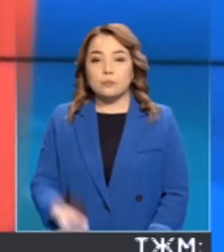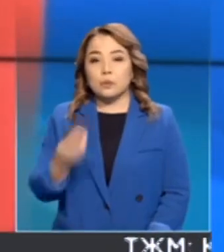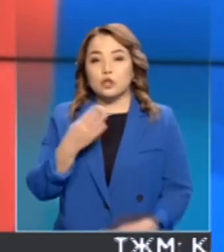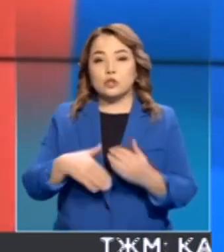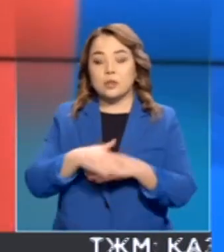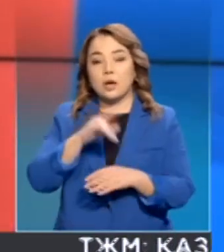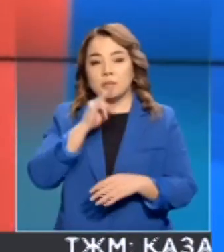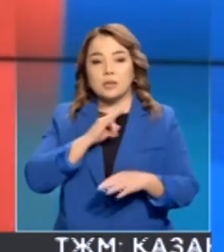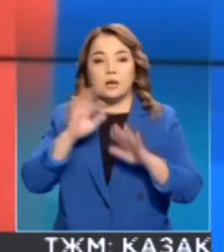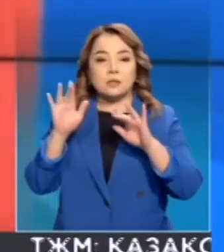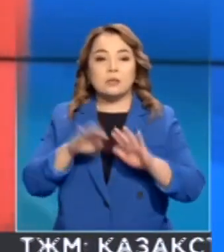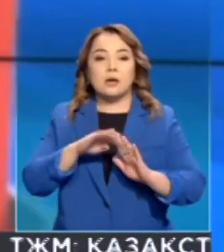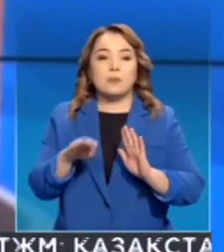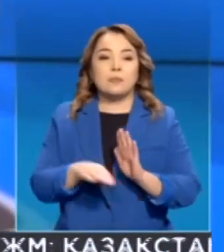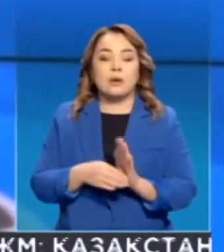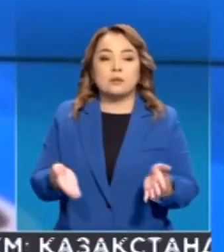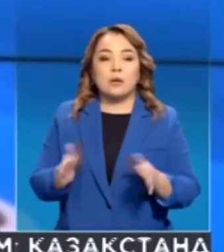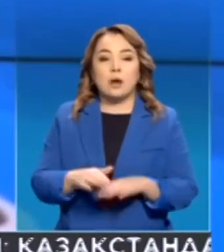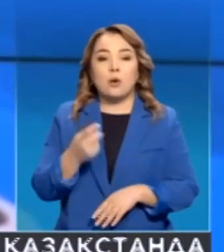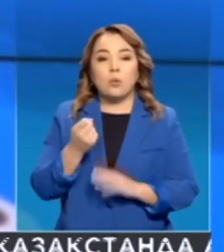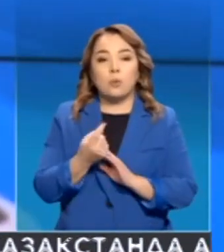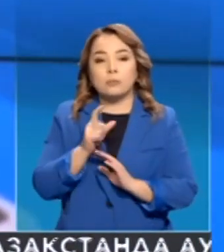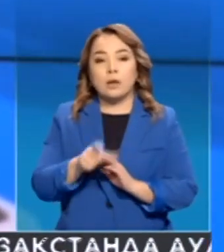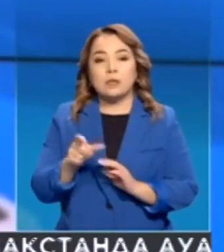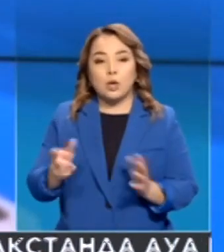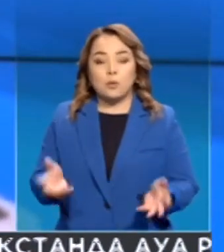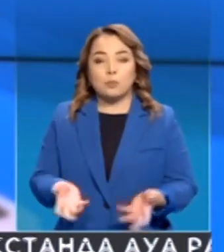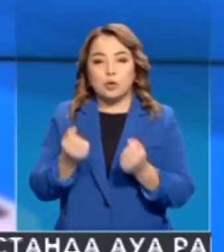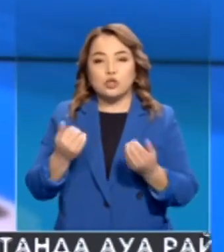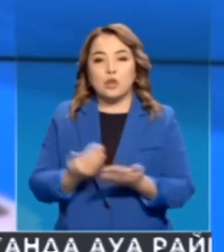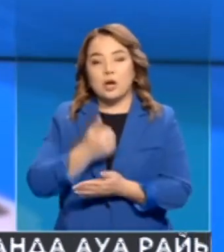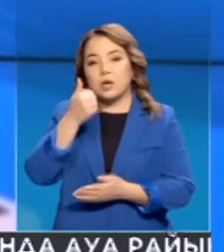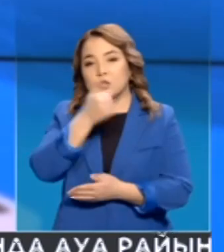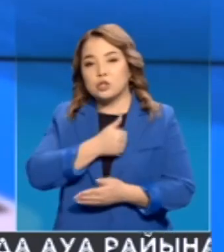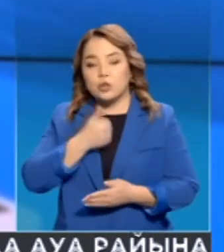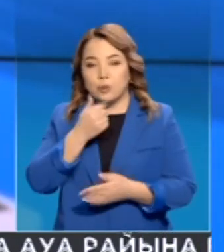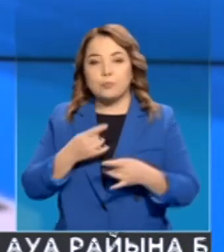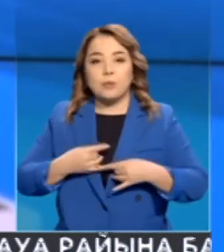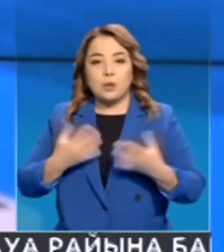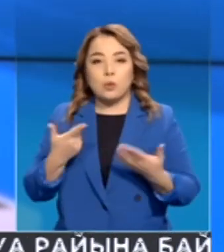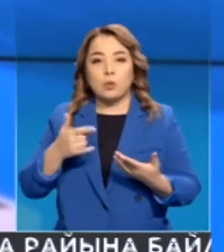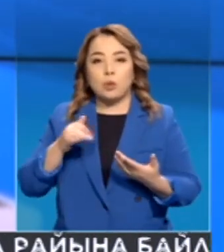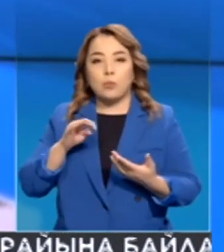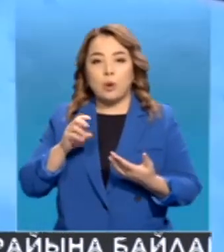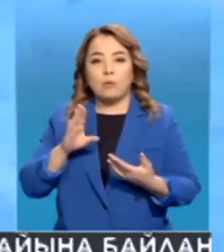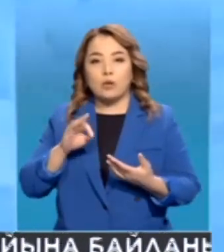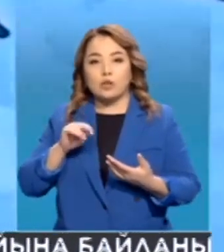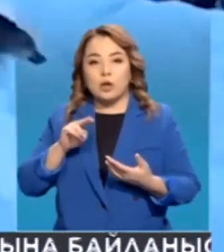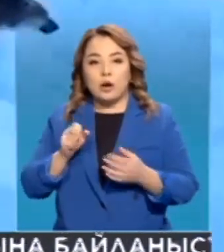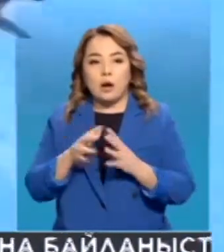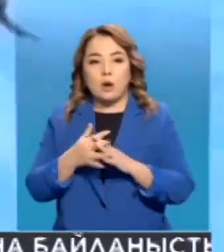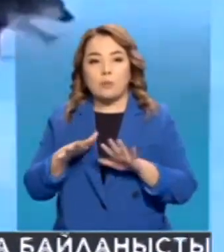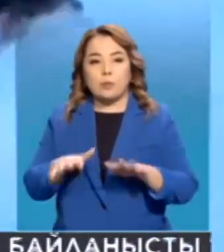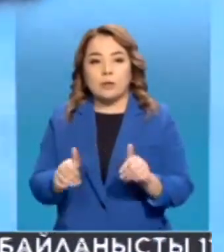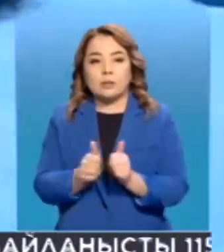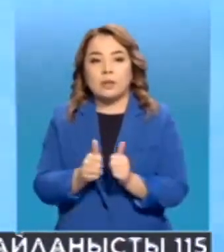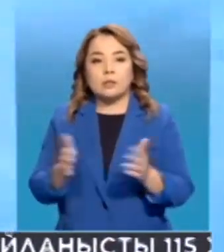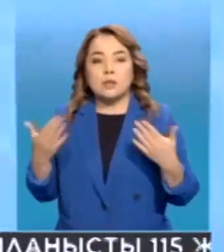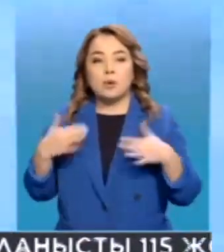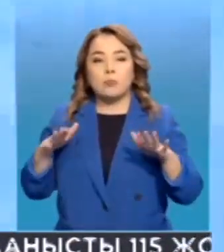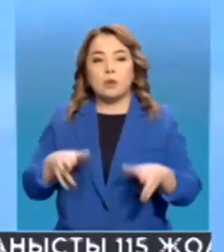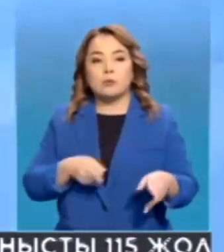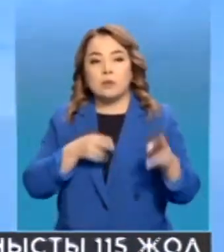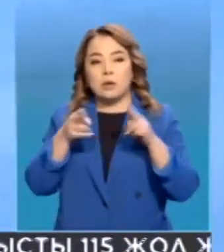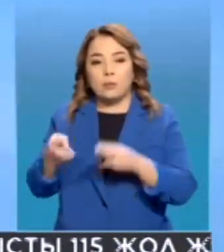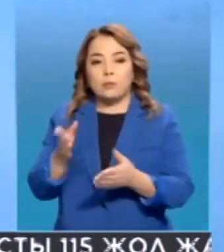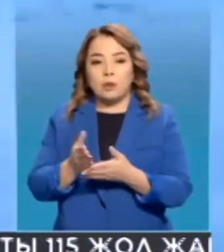Шығыс Қазақстанда қар құрсауында қалған 11 адам құтқарылды. Олар жаңа жыл мерекесі кезінде Глубокое ауданына қарасты Волчиха ауылының маңындағы демалыс орнына